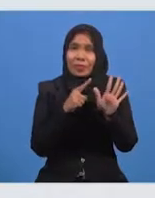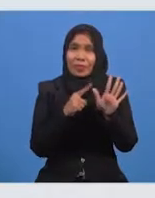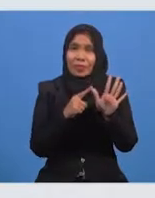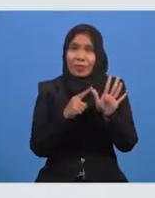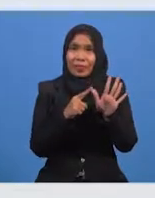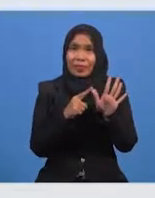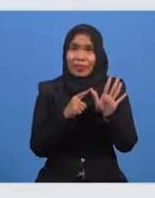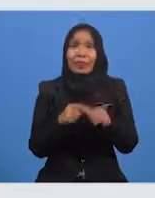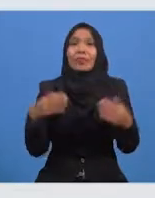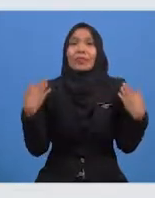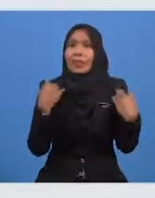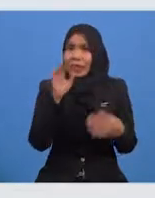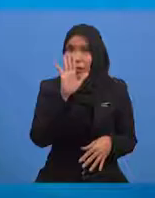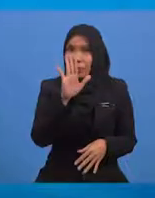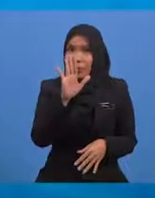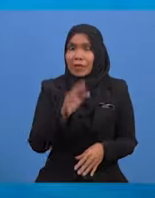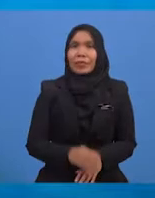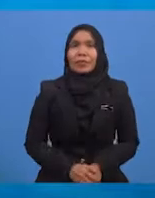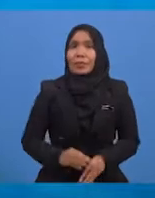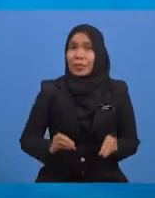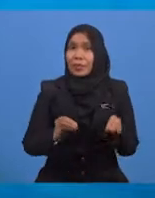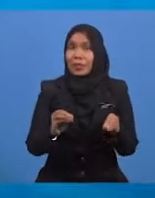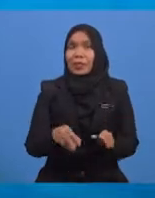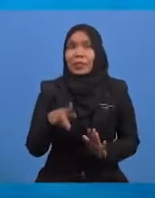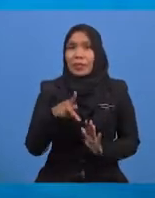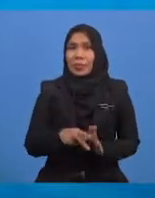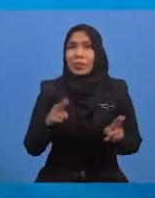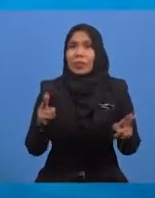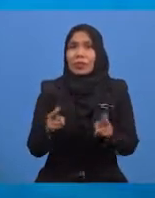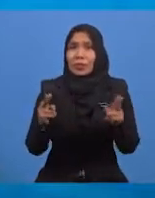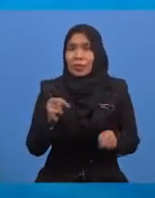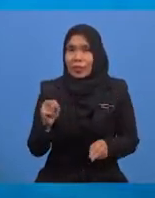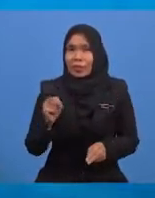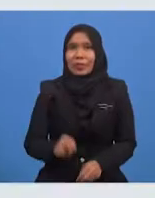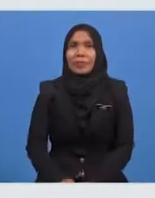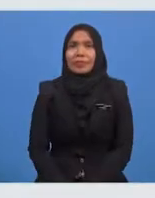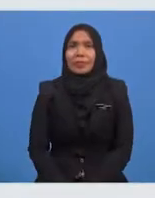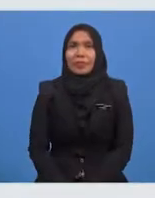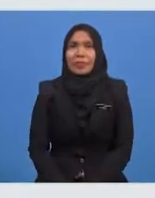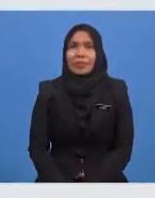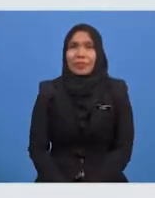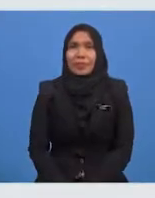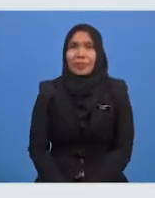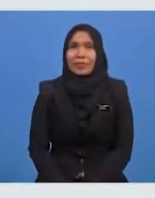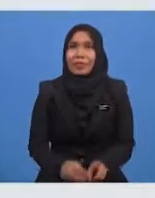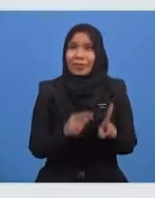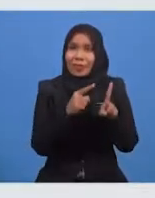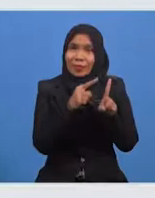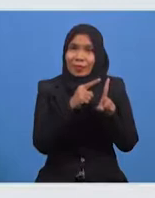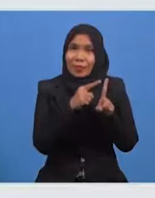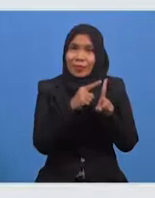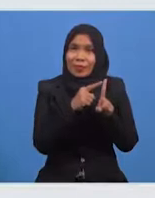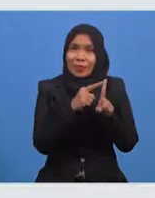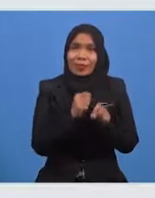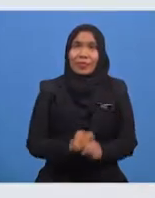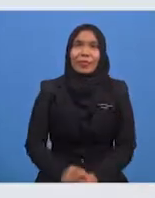demokratik. Di sini, saya akan terangkan gaya-gaya pengurusan laissez-faire. Gaya pengurusan